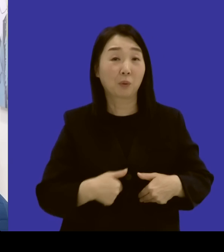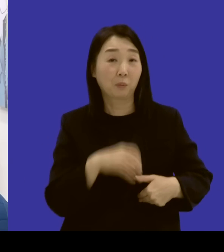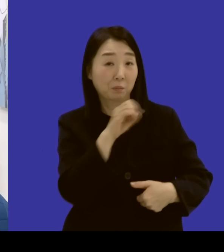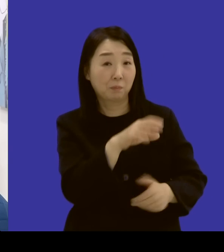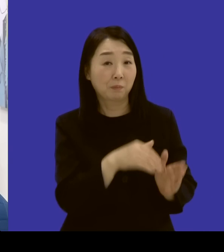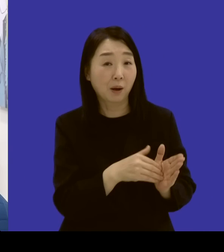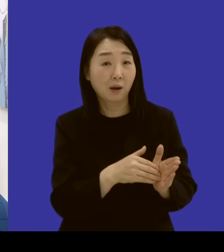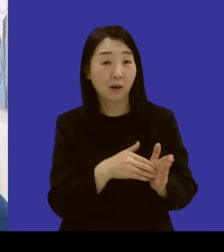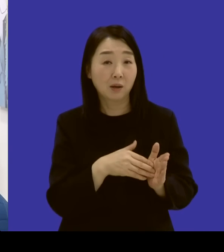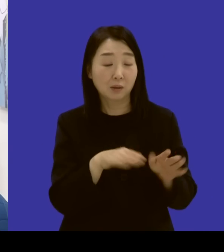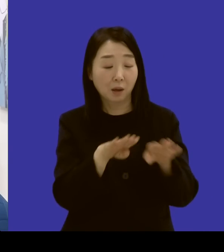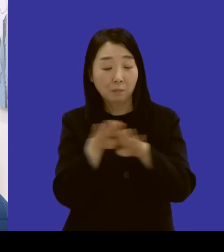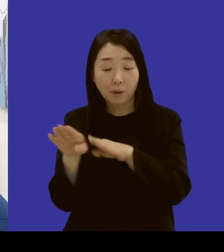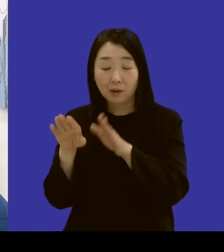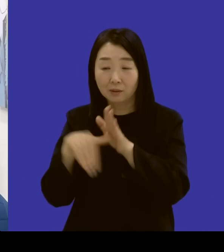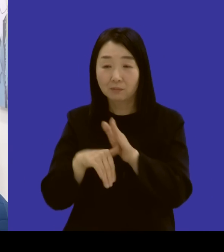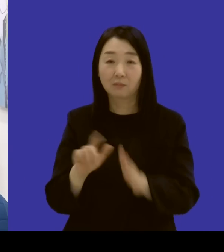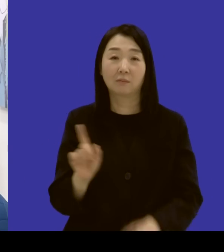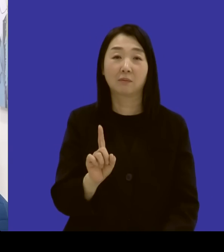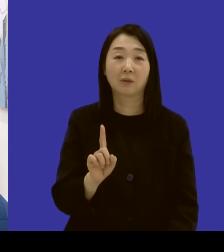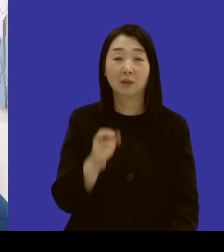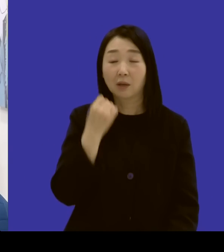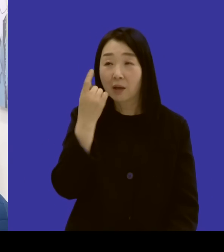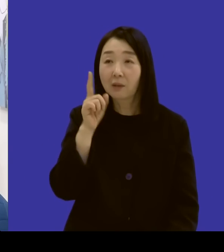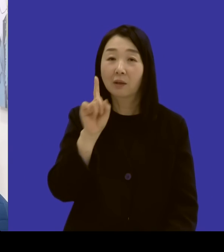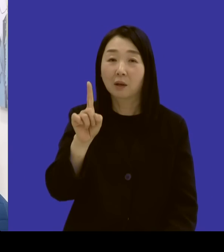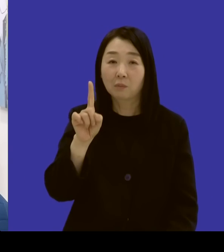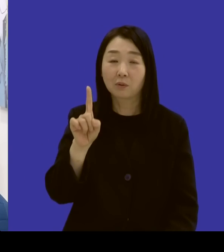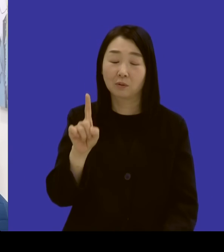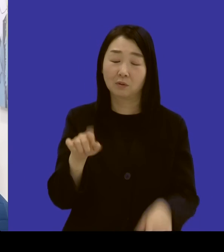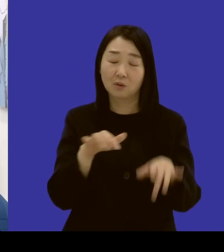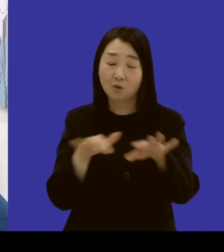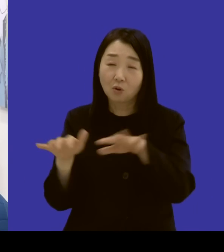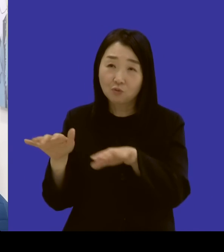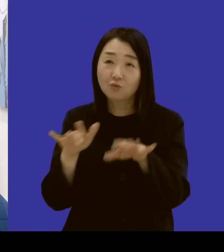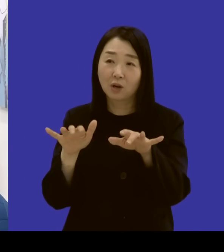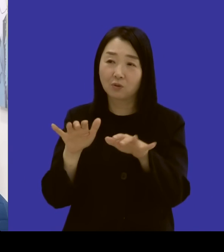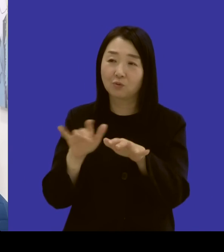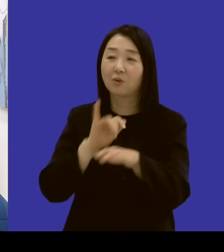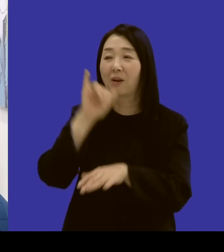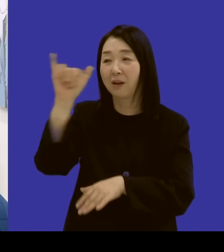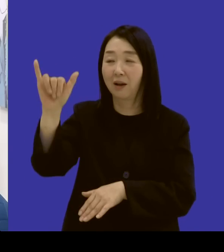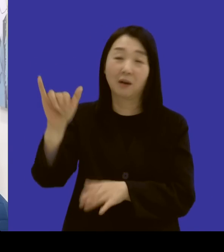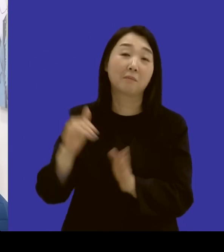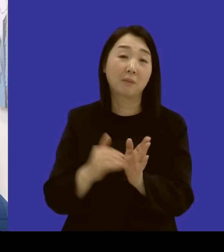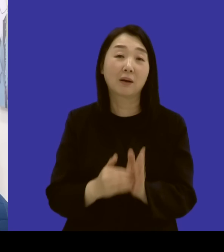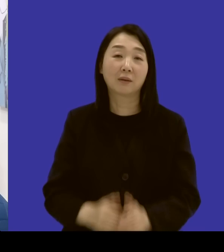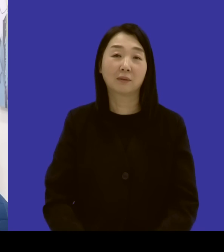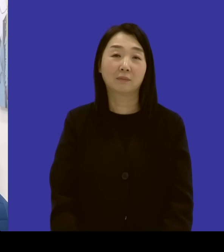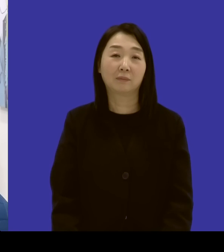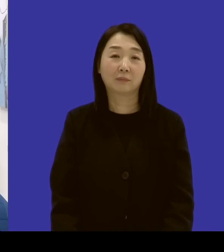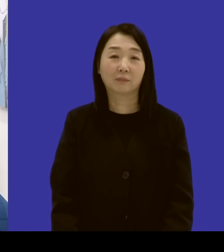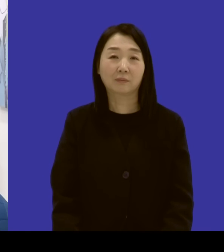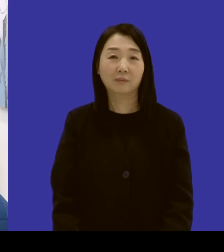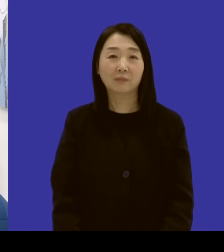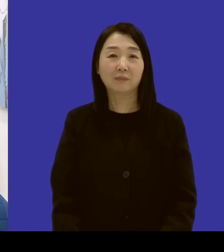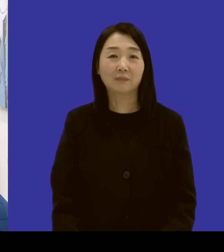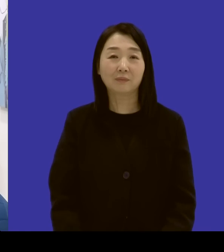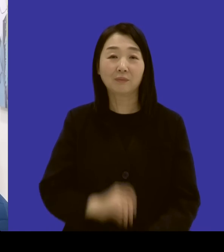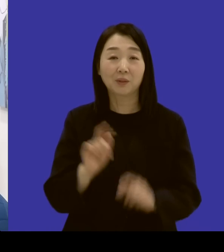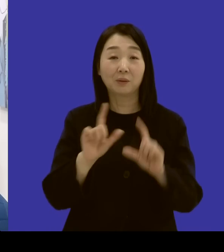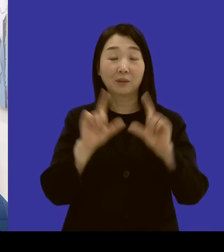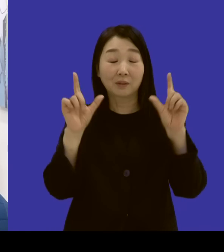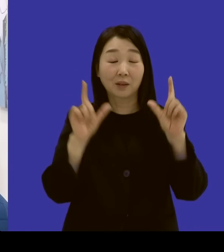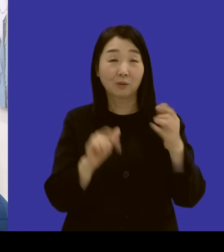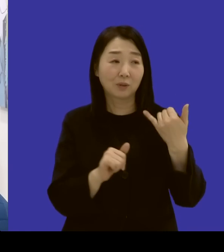제가 방학 때만 되면 그리고 뭐 한 달에 한 번씩 또 연주를 하러 나갔고요. 그래서 어느 날인가 보니까